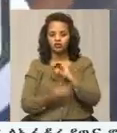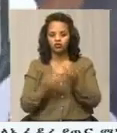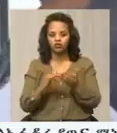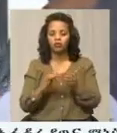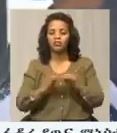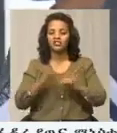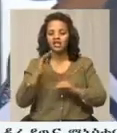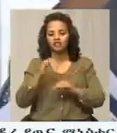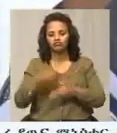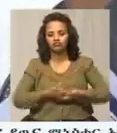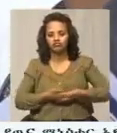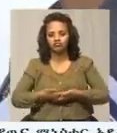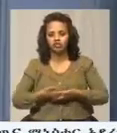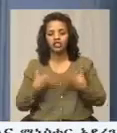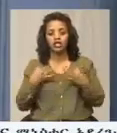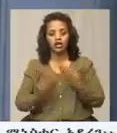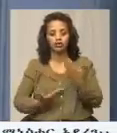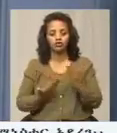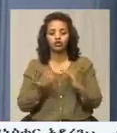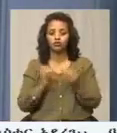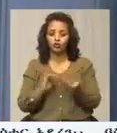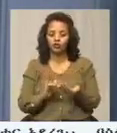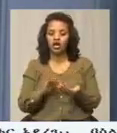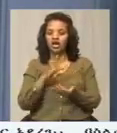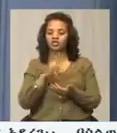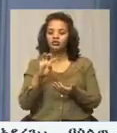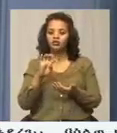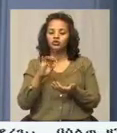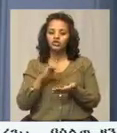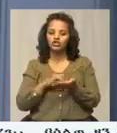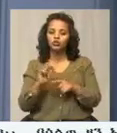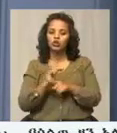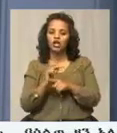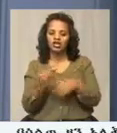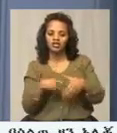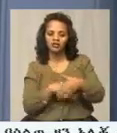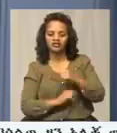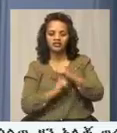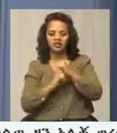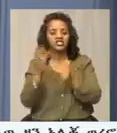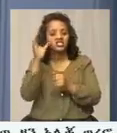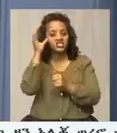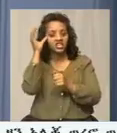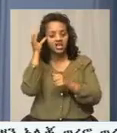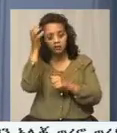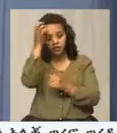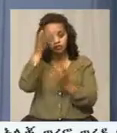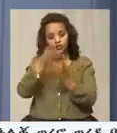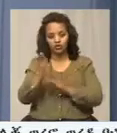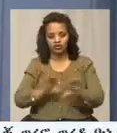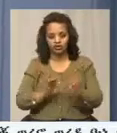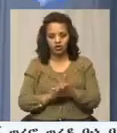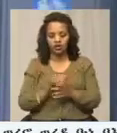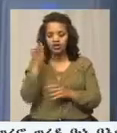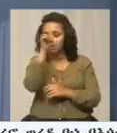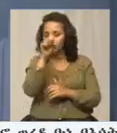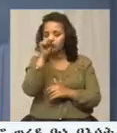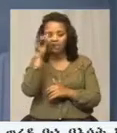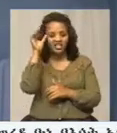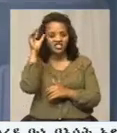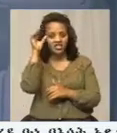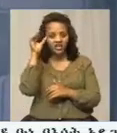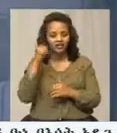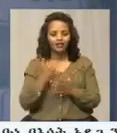በተለይ ለጨቅላ ህጻናት ጤና አገልግሎት የሚውል የ400,000 ዶላር የግብዓት ድጋፍ በቻይና መንግስት በኩል ተደርጓል። በኢትዮጵያ የቻይና